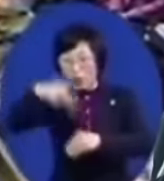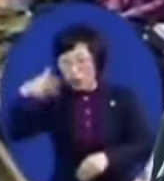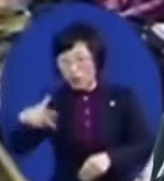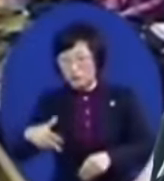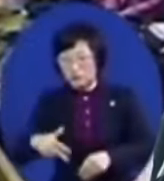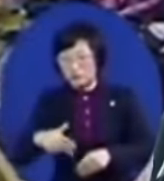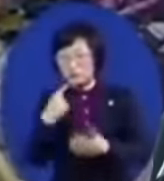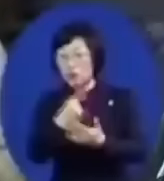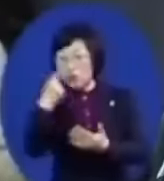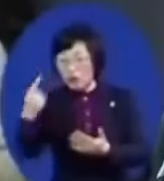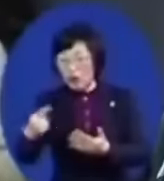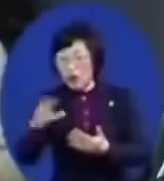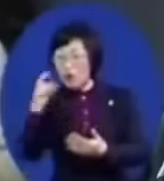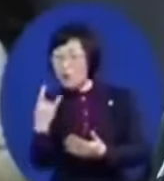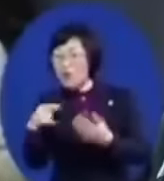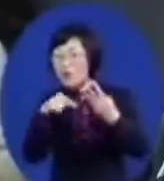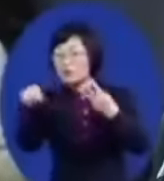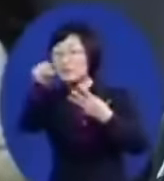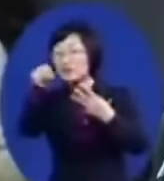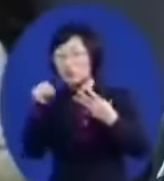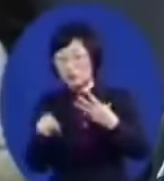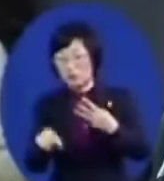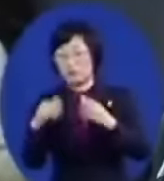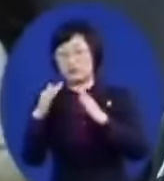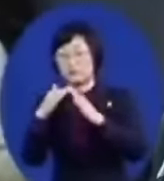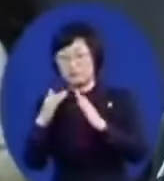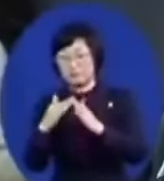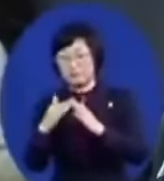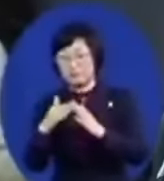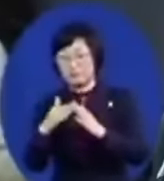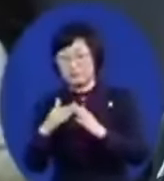요단을 건너서 외삼촌 집으로 갔는데